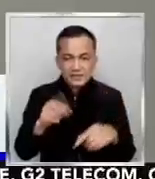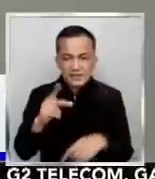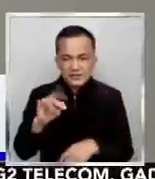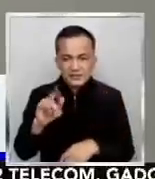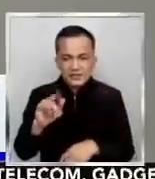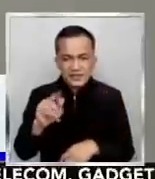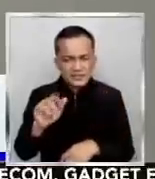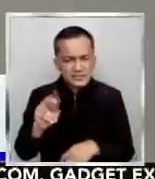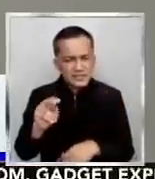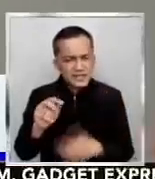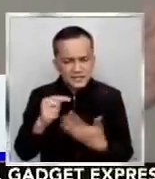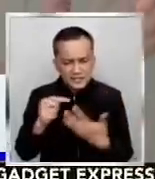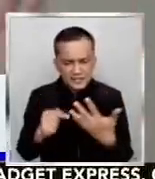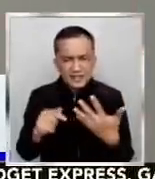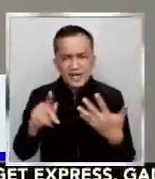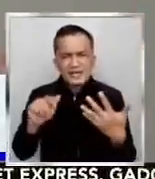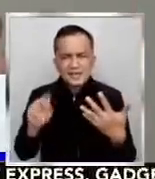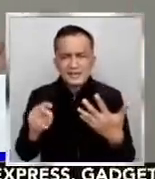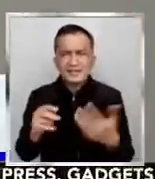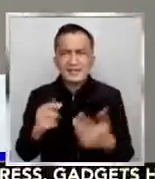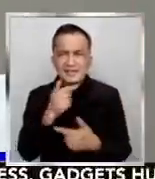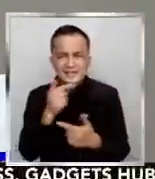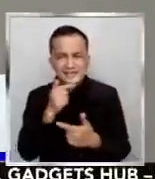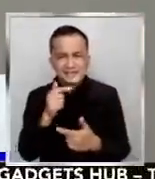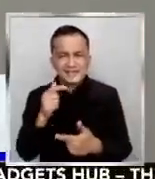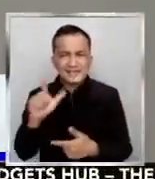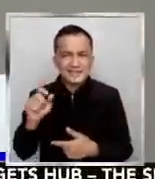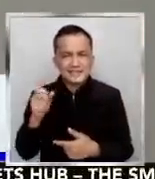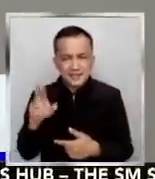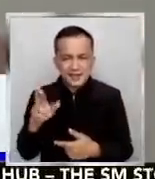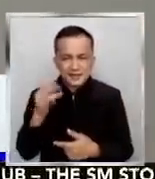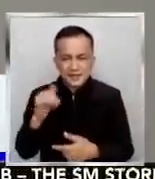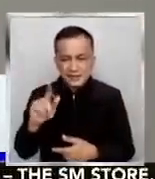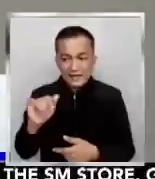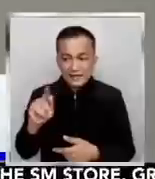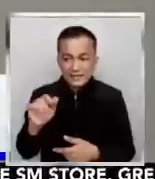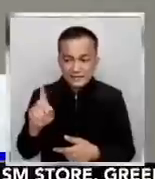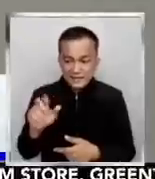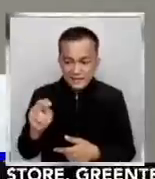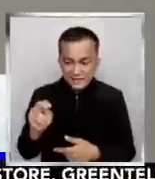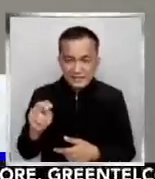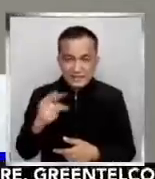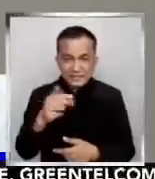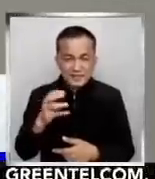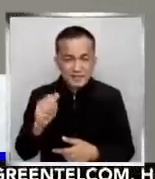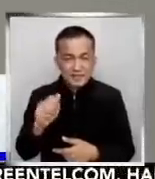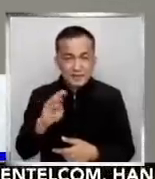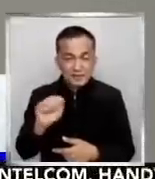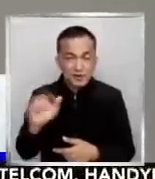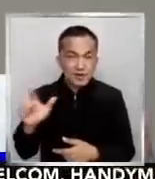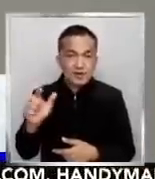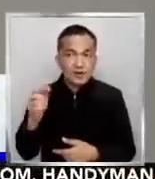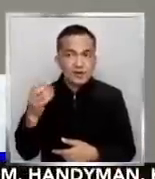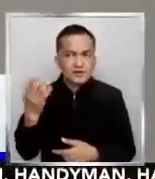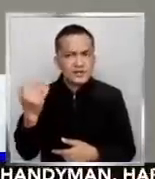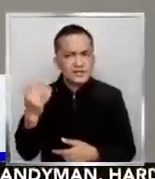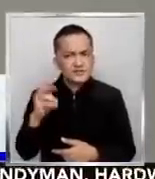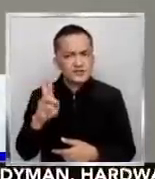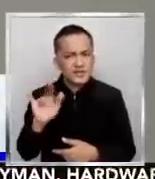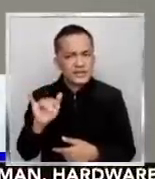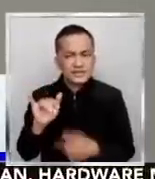Kuya Alden. Nakakatawa nga po, Tito Lar, kasi si Kuya Alden po, nung GMA ball pa lang po, nung July po ba